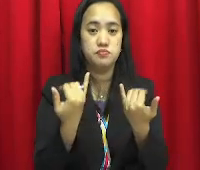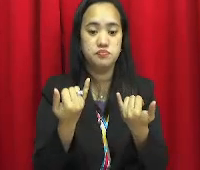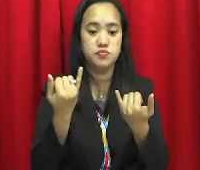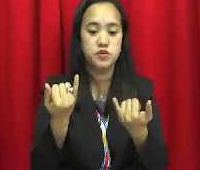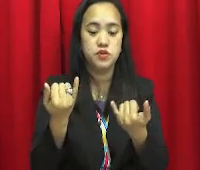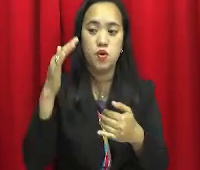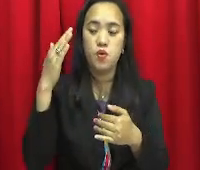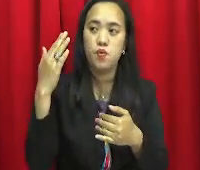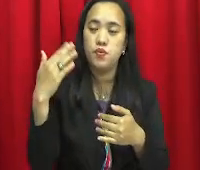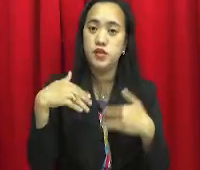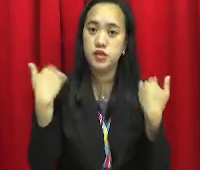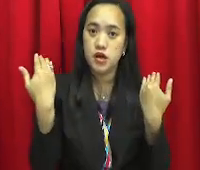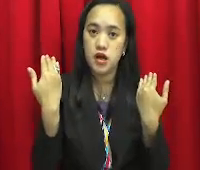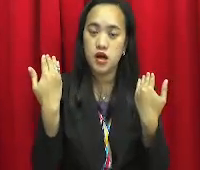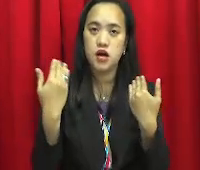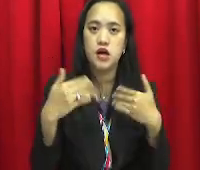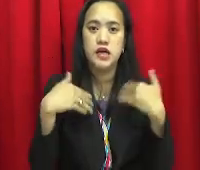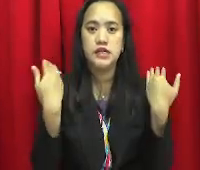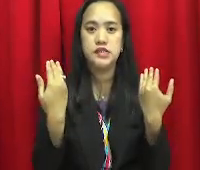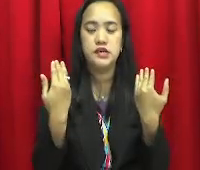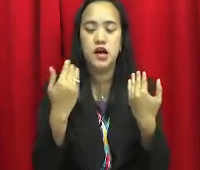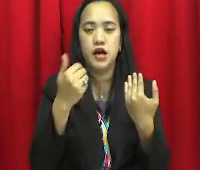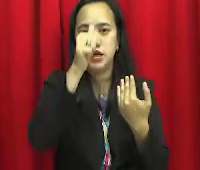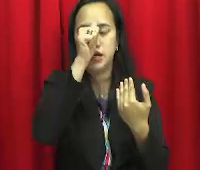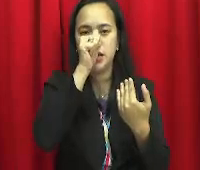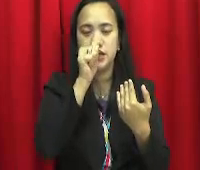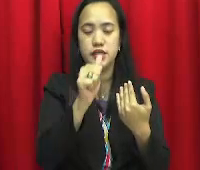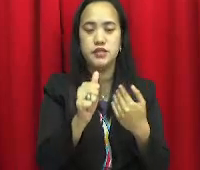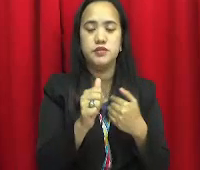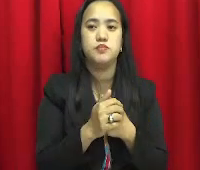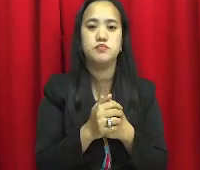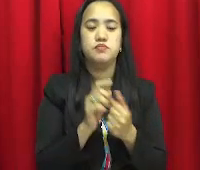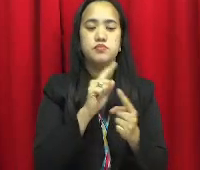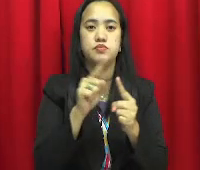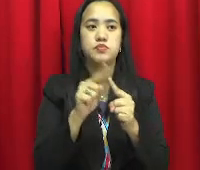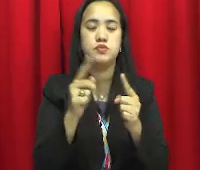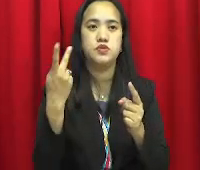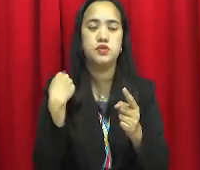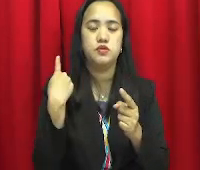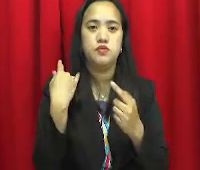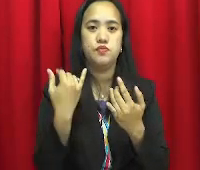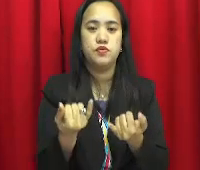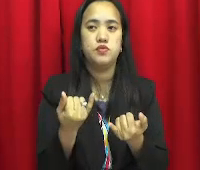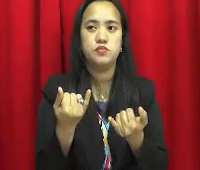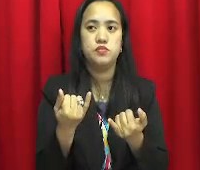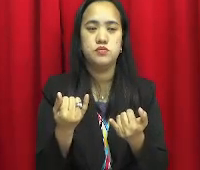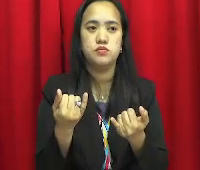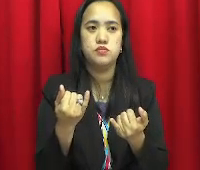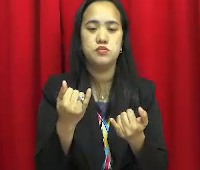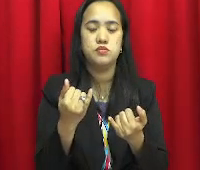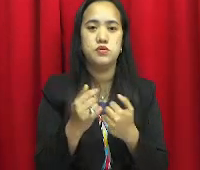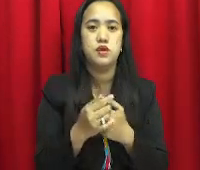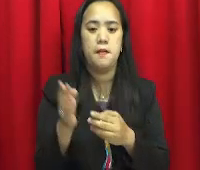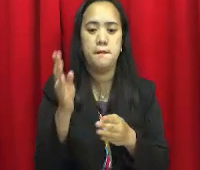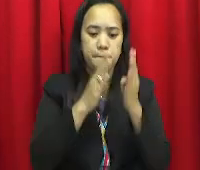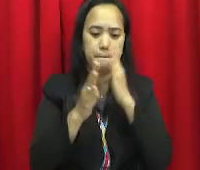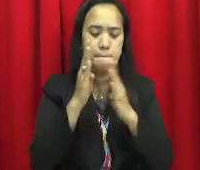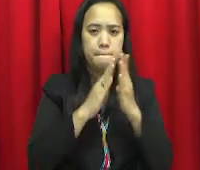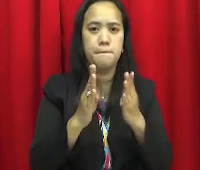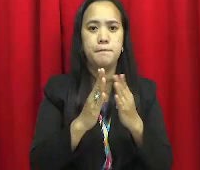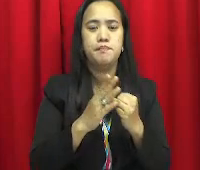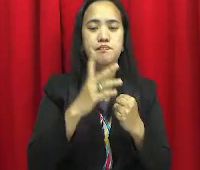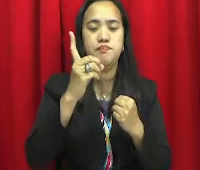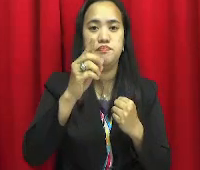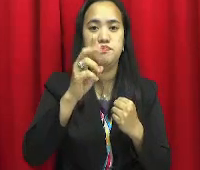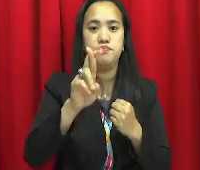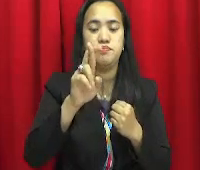na ang maiisip. Yeah? Kaysa naman sa kung kailan nga nagkasakit, kung kailan nagkagulo-gulo na, kung kailan drug addict na yung